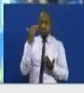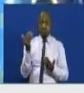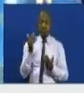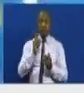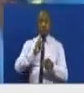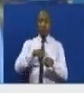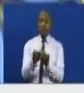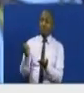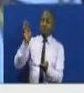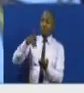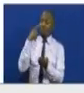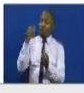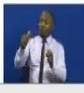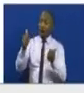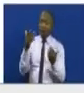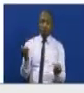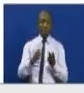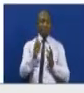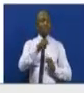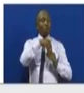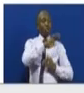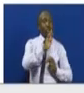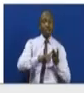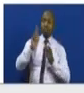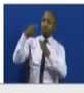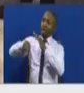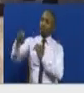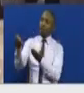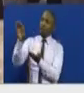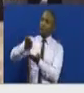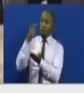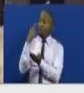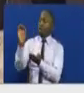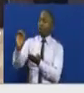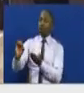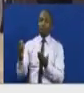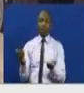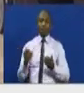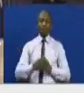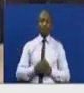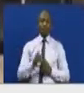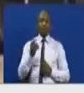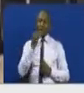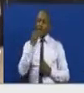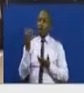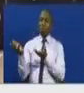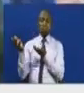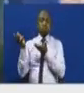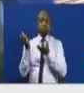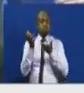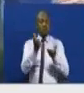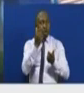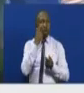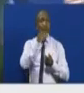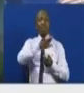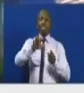akipakua ipo katika hali gani, maana mimi nakuwa nipo huku nje na yupo ndani anapakua chakula. Mimi naongea kwa beba chakula, nimeona kwa mazingira ni mazuri sana